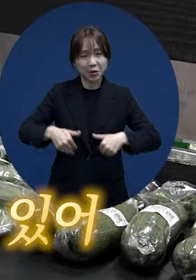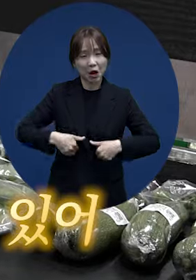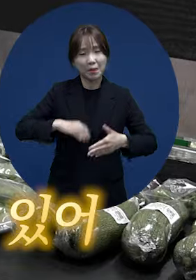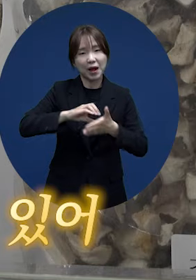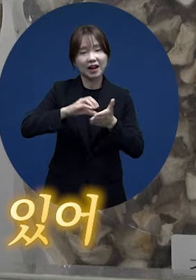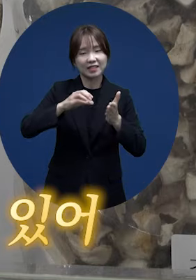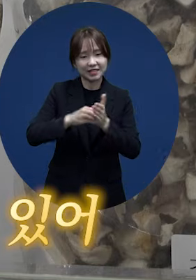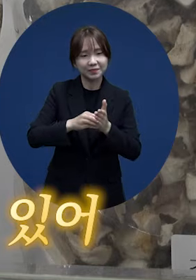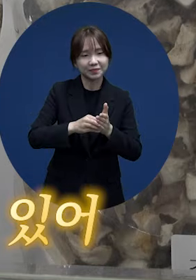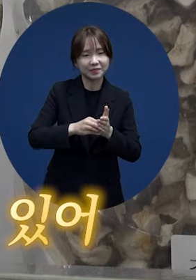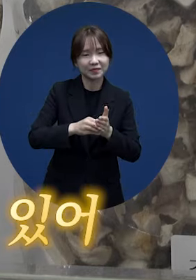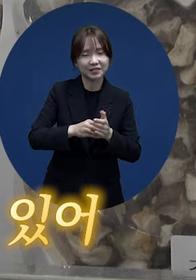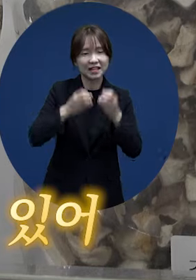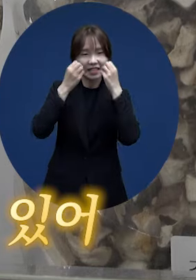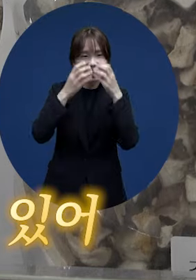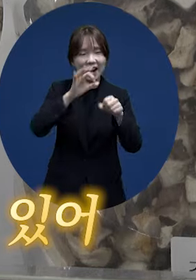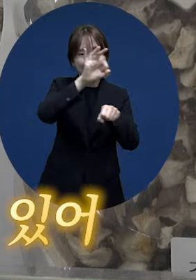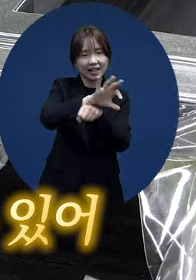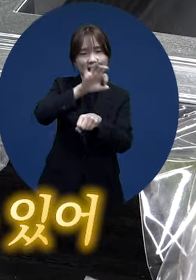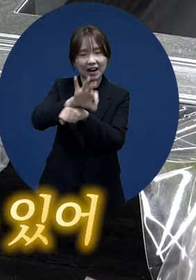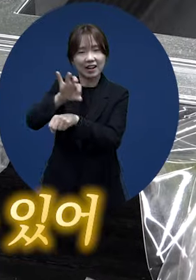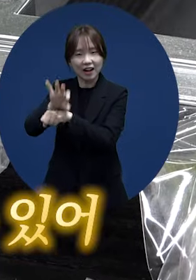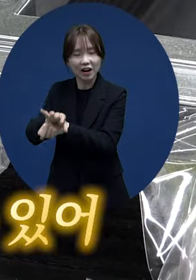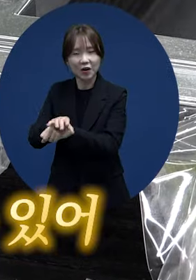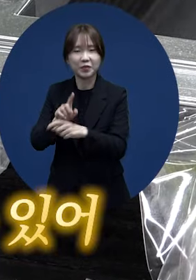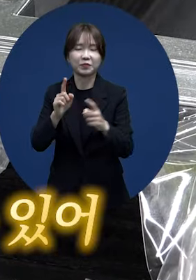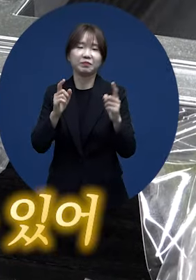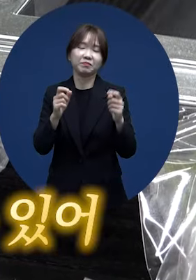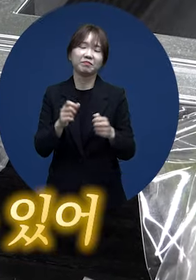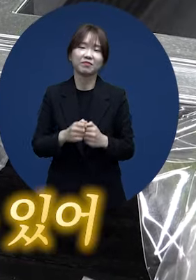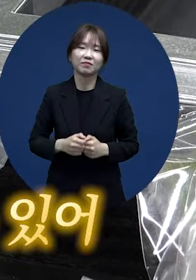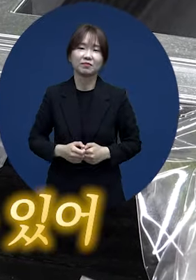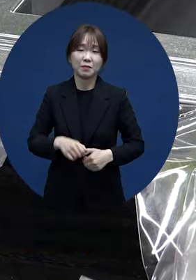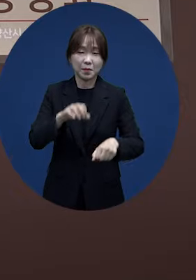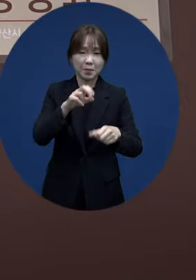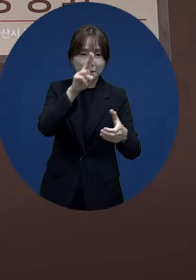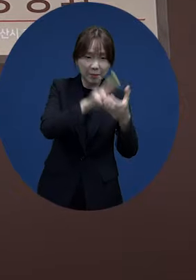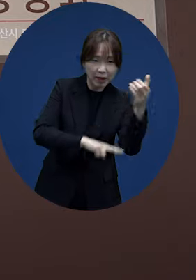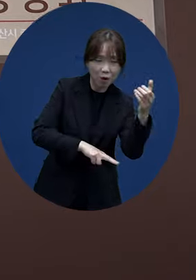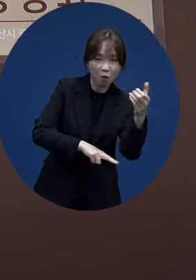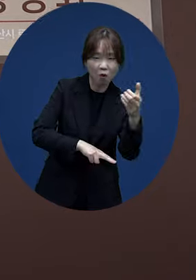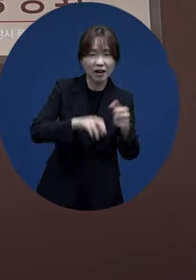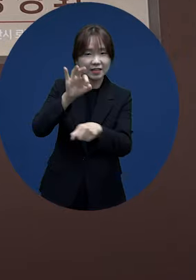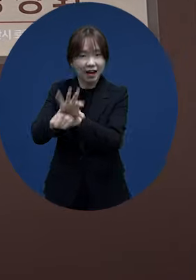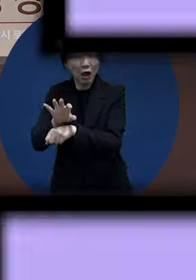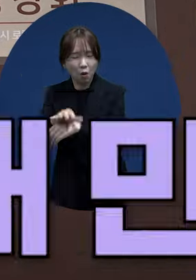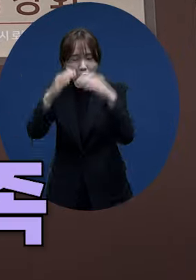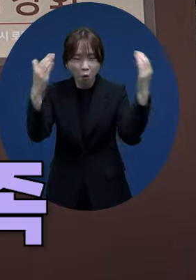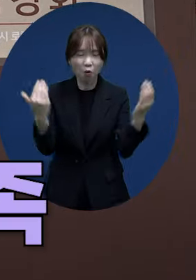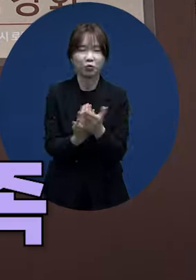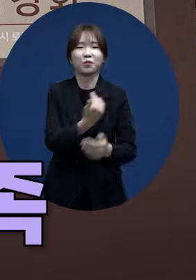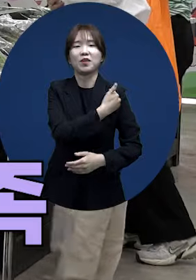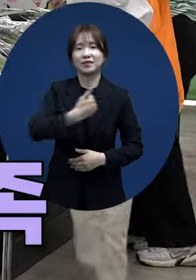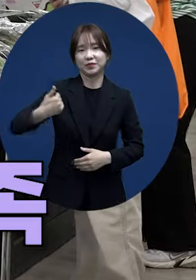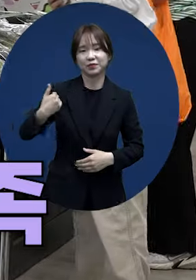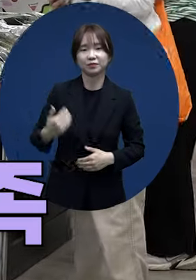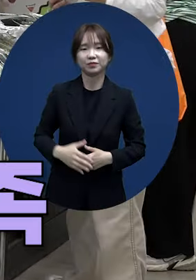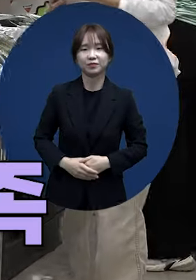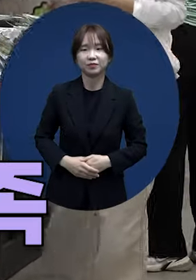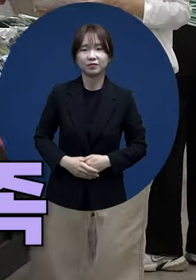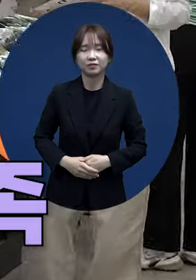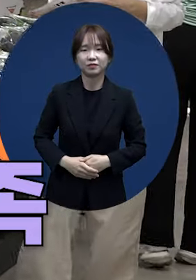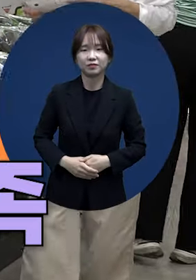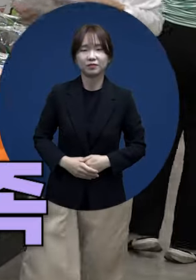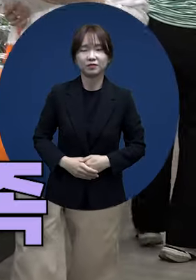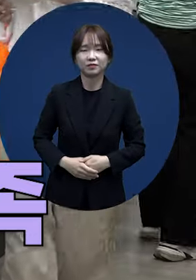수도 있겠죠. 필요한 만큼 그때그때 신선한 제철 식재료를 만날 수 있으니 판매자와 소비자가